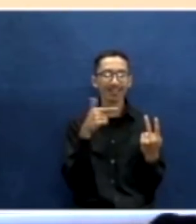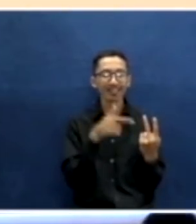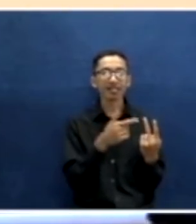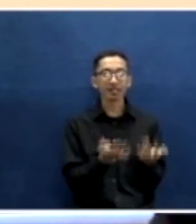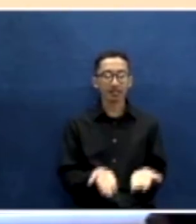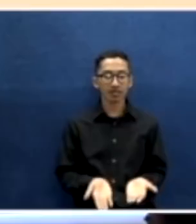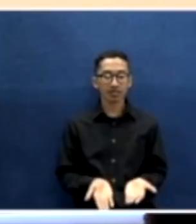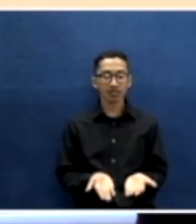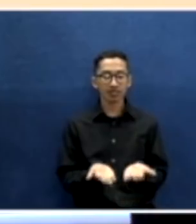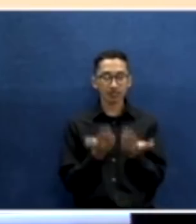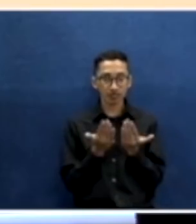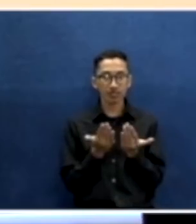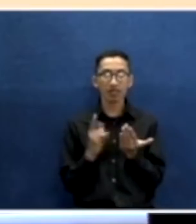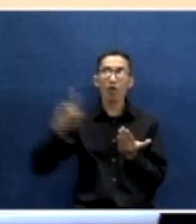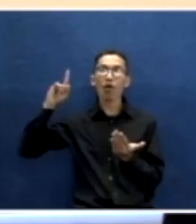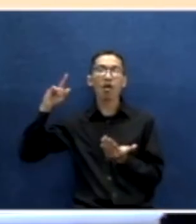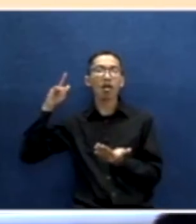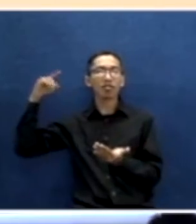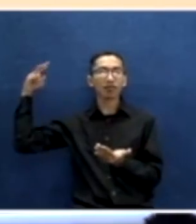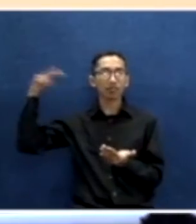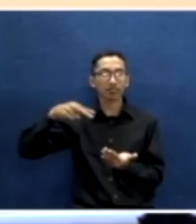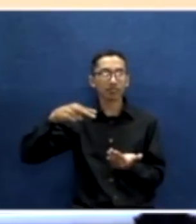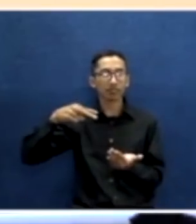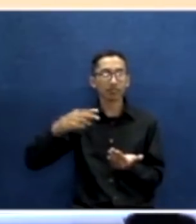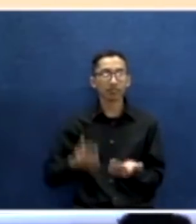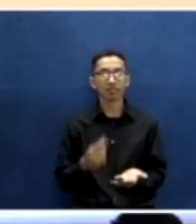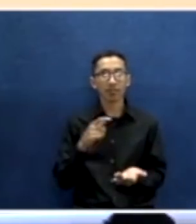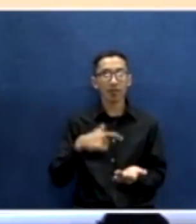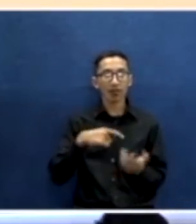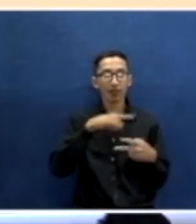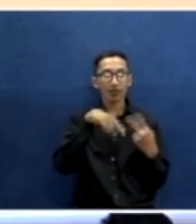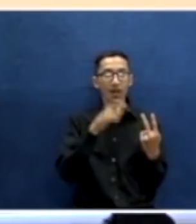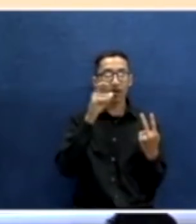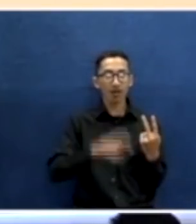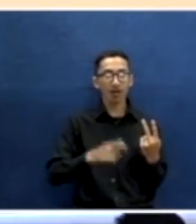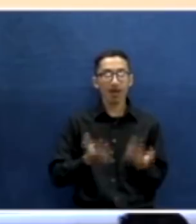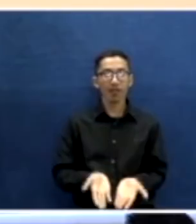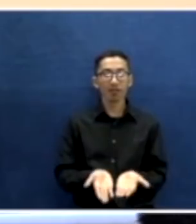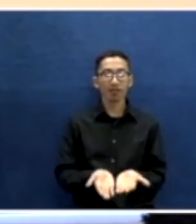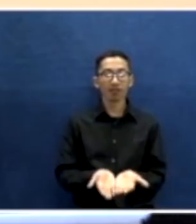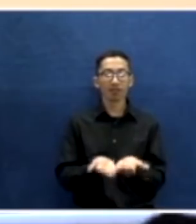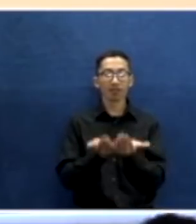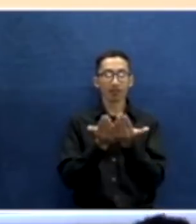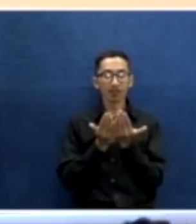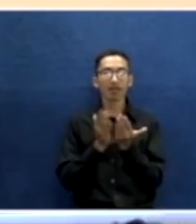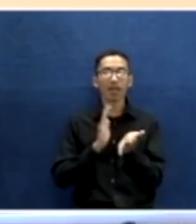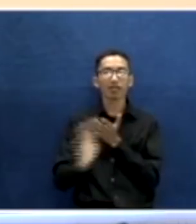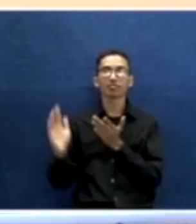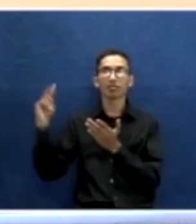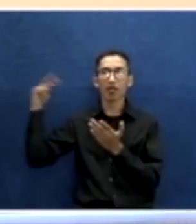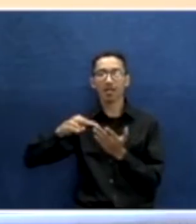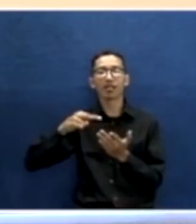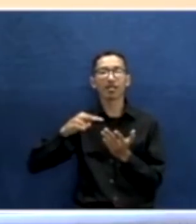dan Allah tidak pernah menunggu lama untuk mengabulkan doanya saat bin Abi waqqash jawabannya disaat maroc Pak Ma'ruf Pak tolong